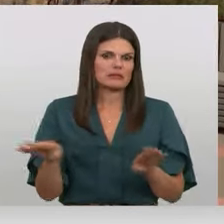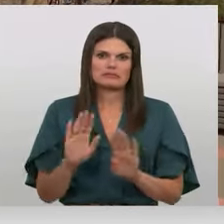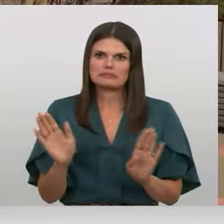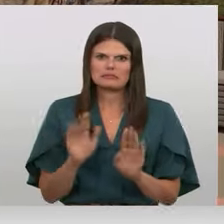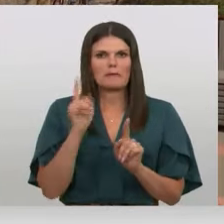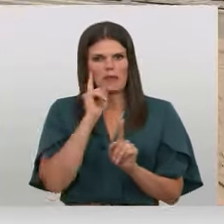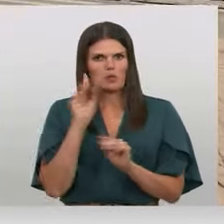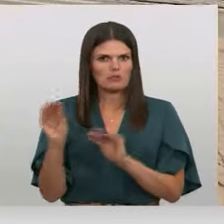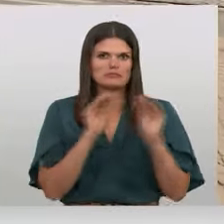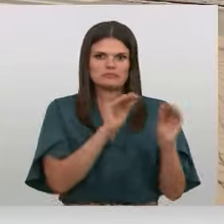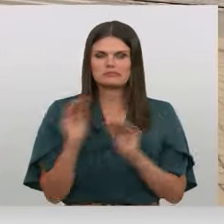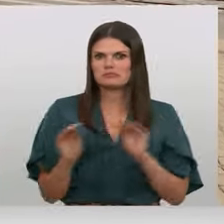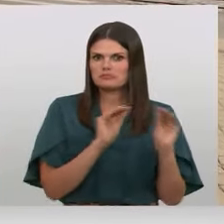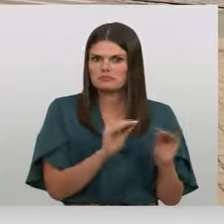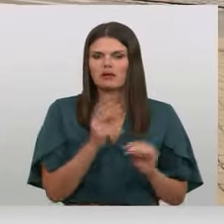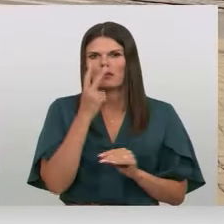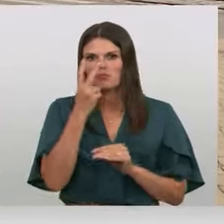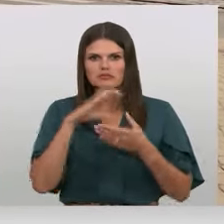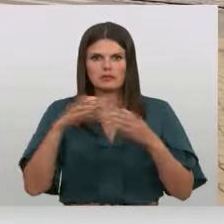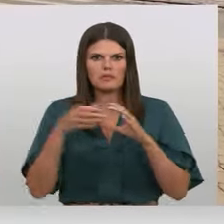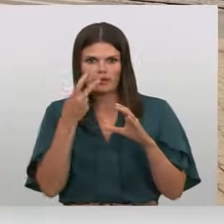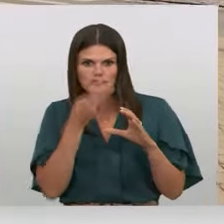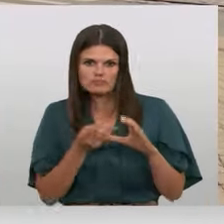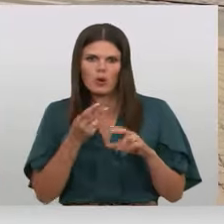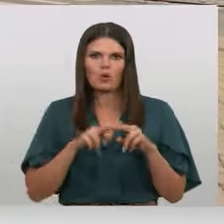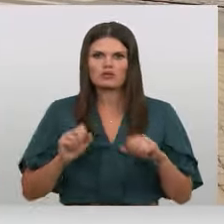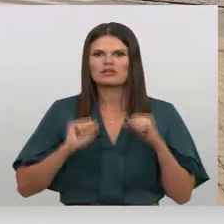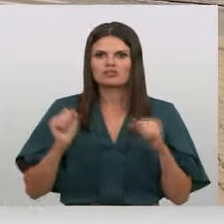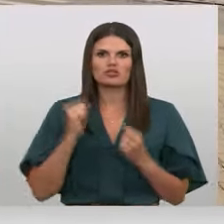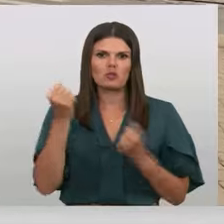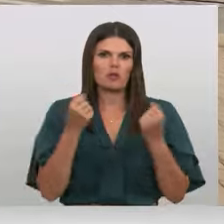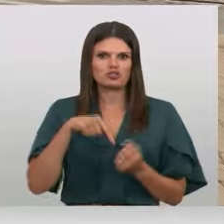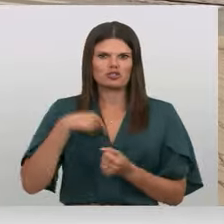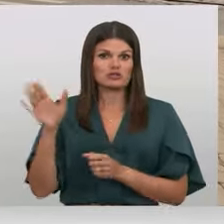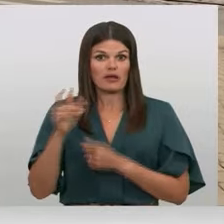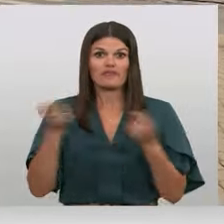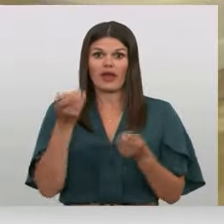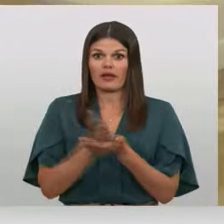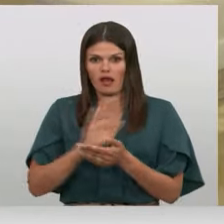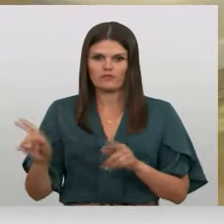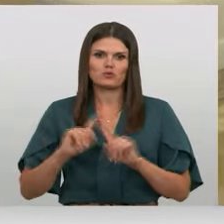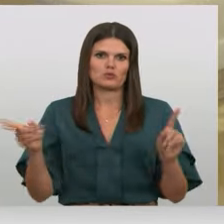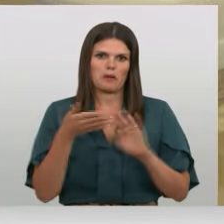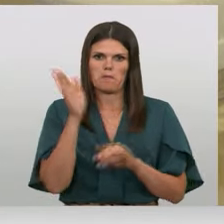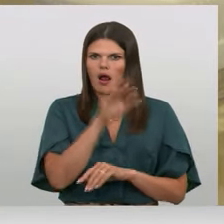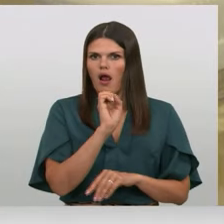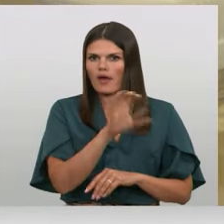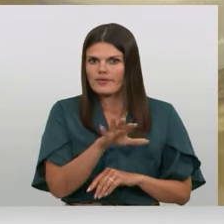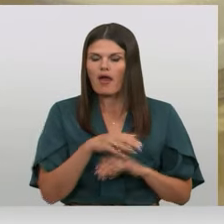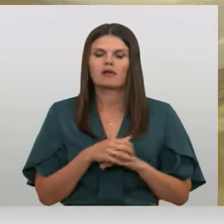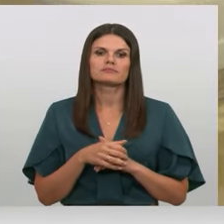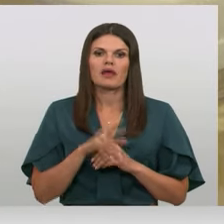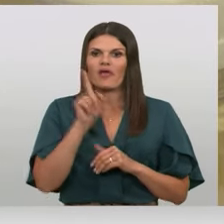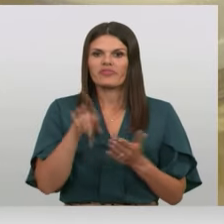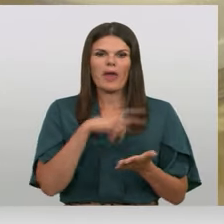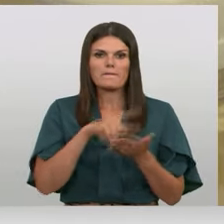tā piedomāju. Papētu iepakojumu un cenšos mašīnā ilgi neturēt karstumā, uzreiz kā no veikala tā uz mājām. Nepareiza pārtikas